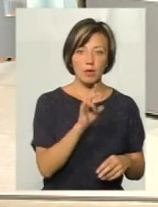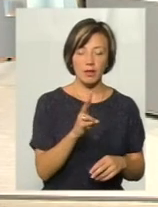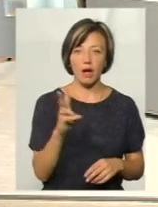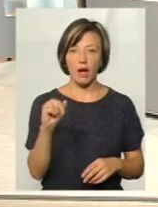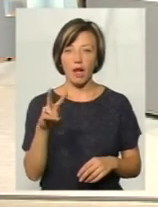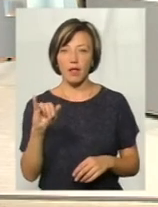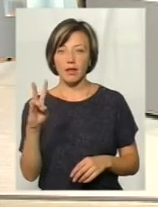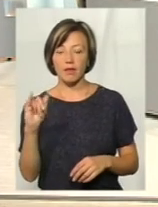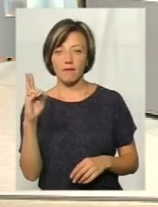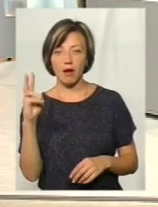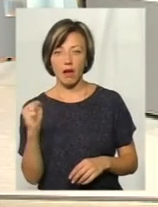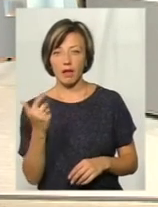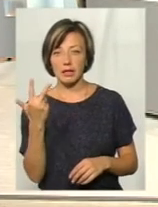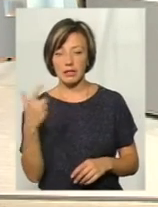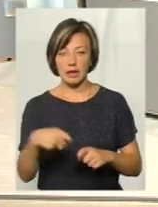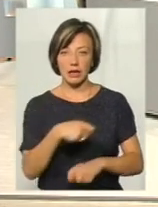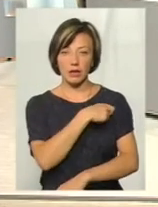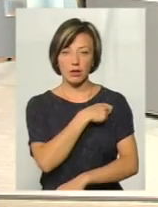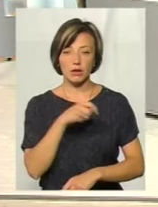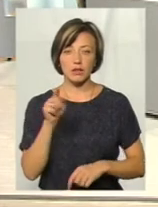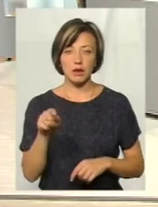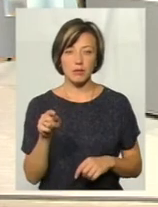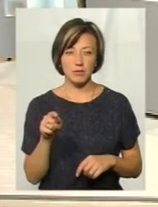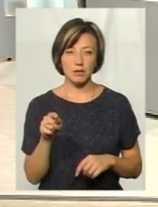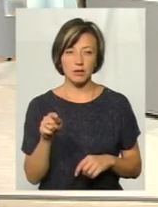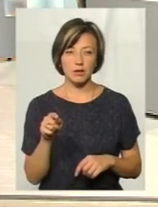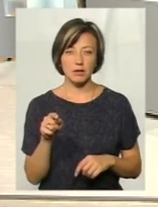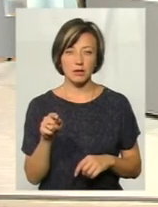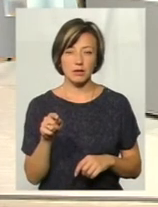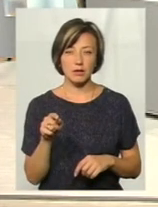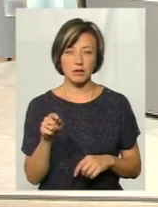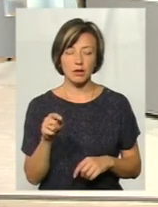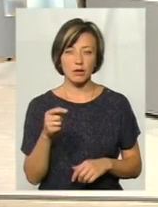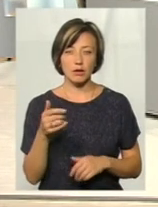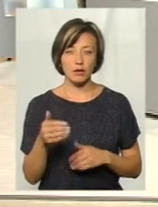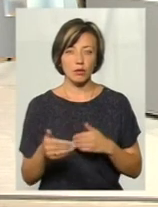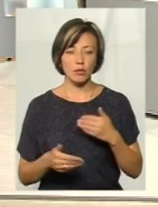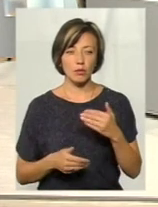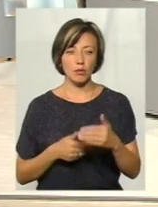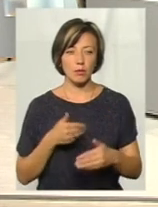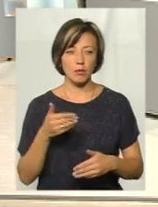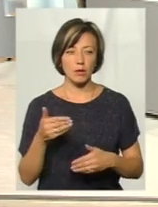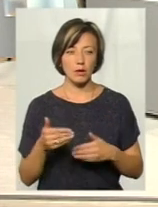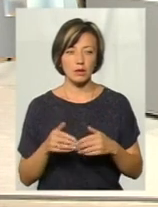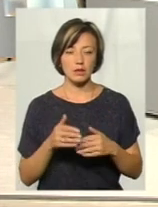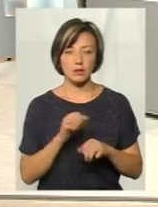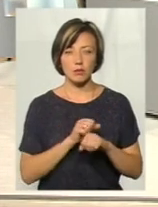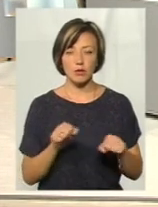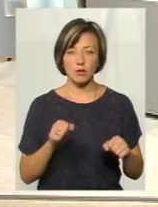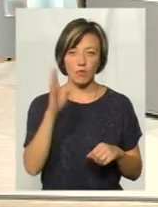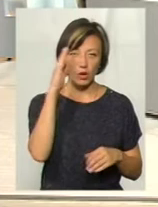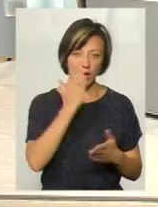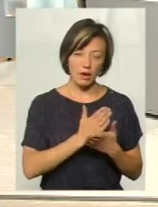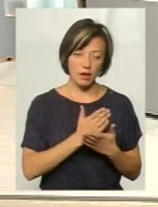кілометри. І станція не співає. Ну там купатися не можна. То вода є, то